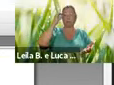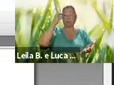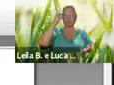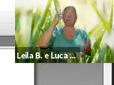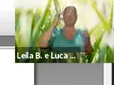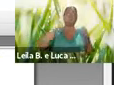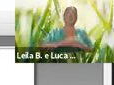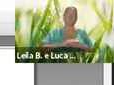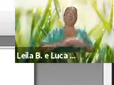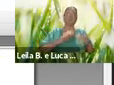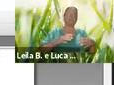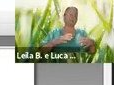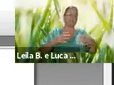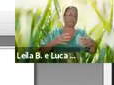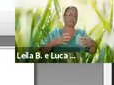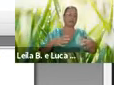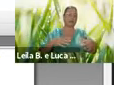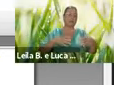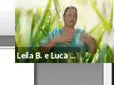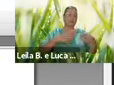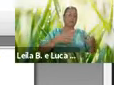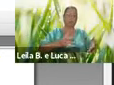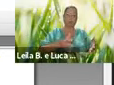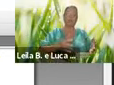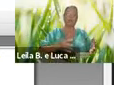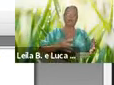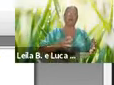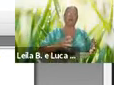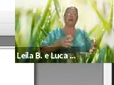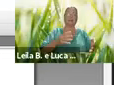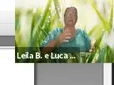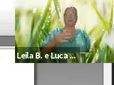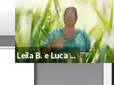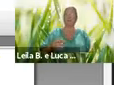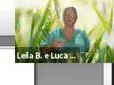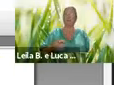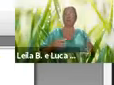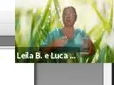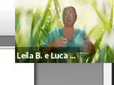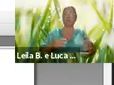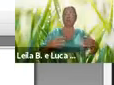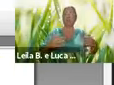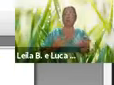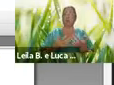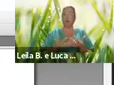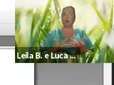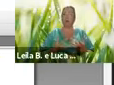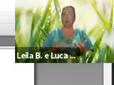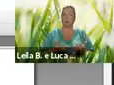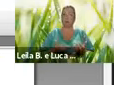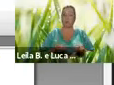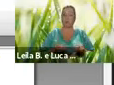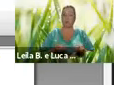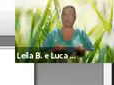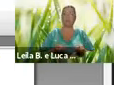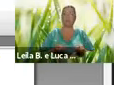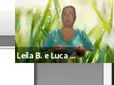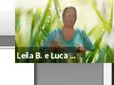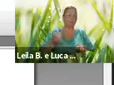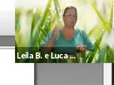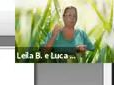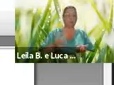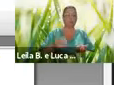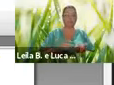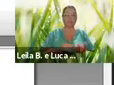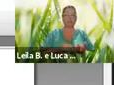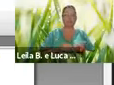è molto capace, sicuramente passerà molto, ma dipende molto da come è questo medium.